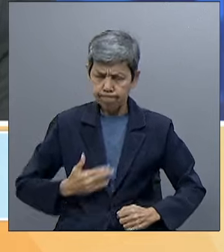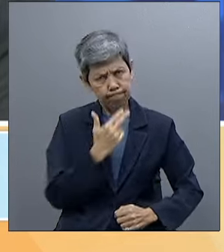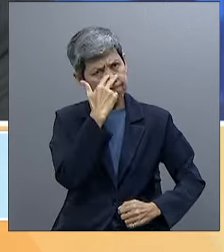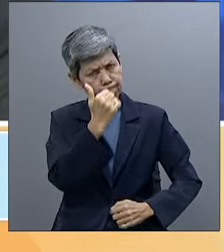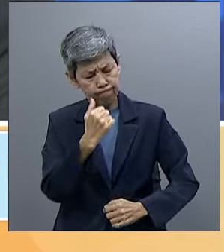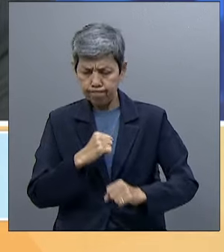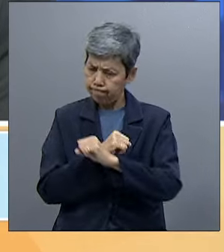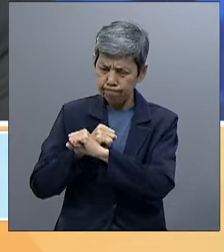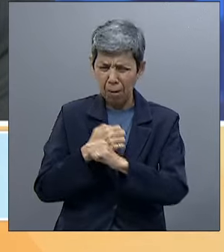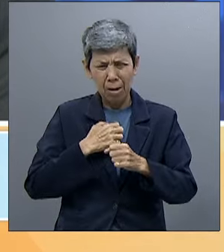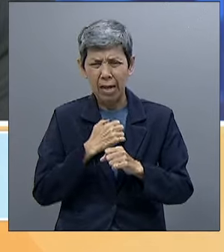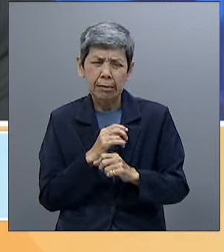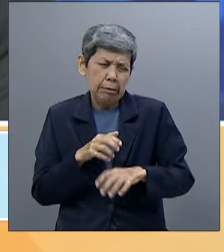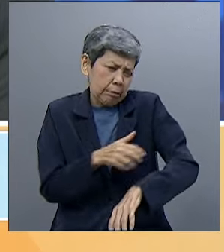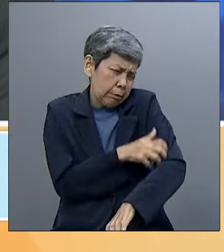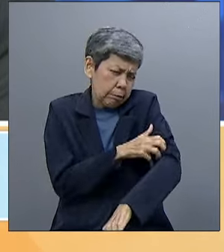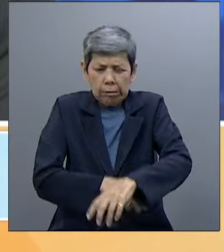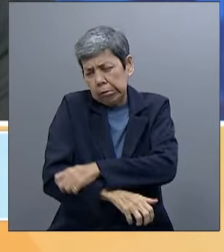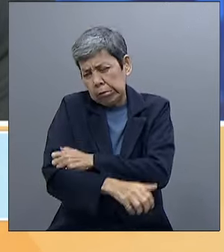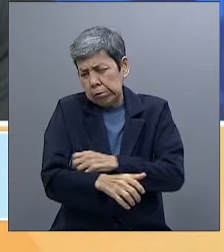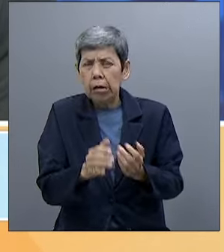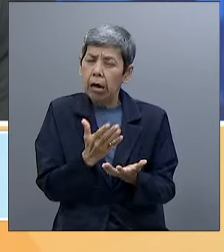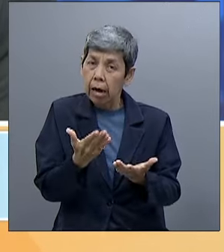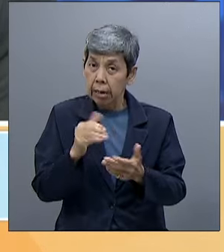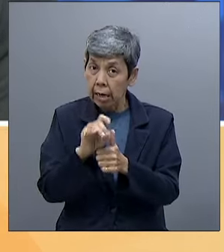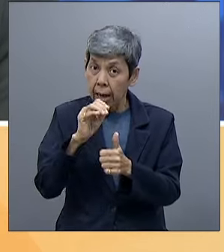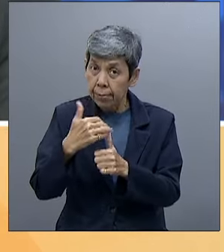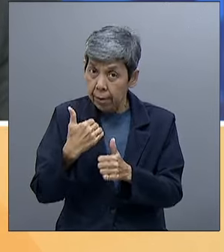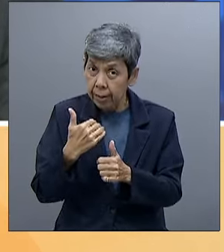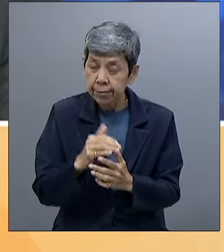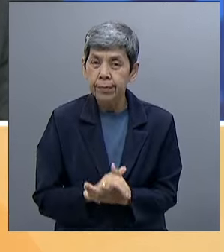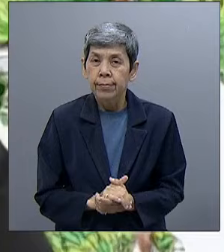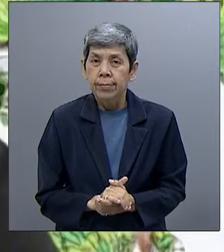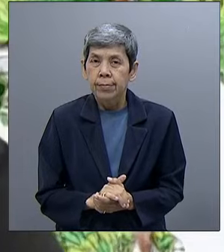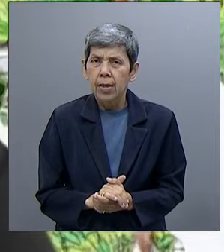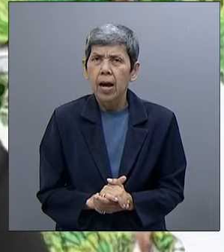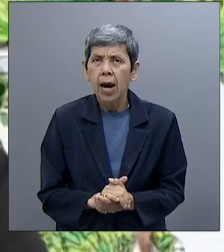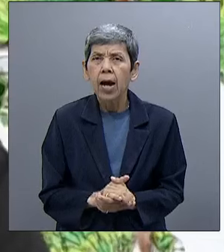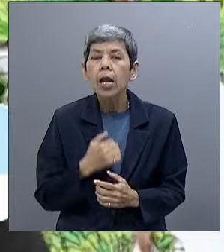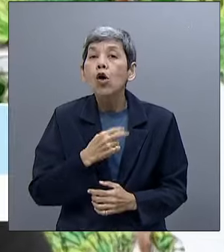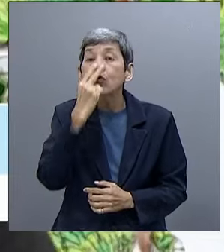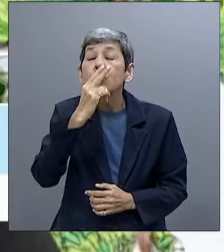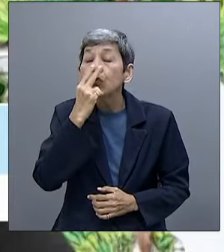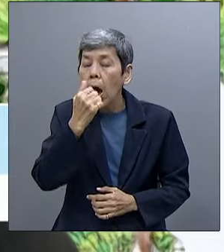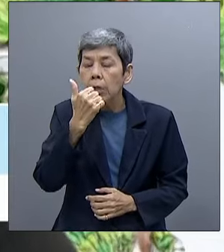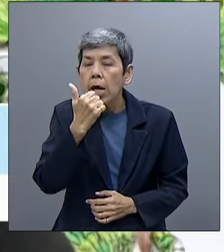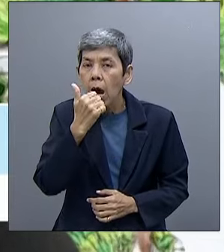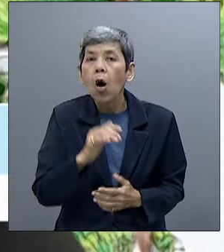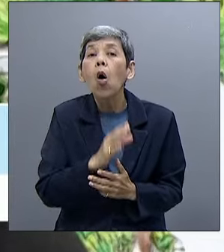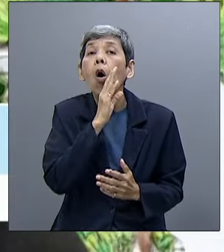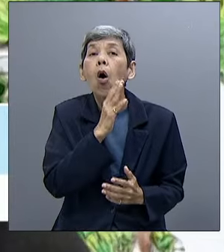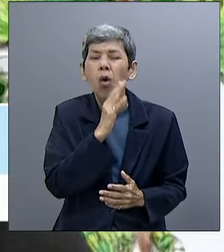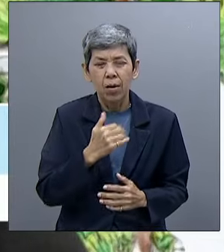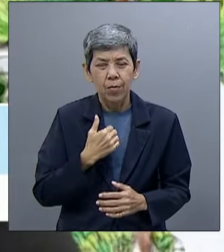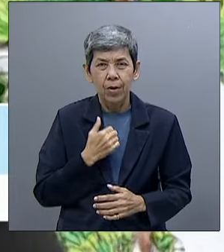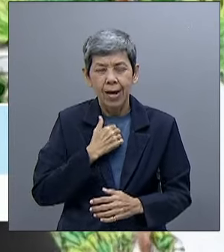ไม่ต้องมาเผชิญกับโรคขายอยู่ไม่สุขครับมีอะไรแนะนำเชิญเลยครับก็อาจจะลองสังเกตดูได้นะคะว่าถ้าเป็นคน